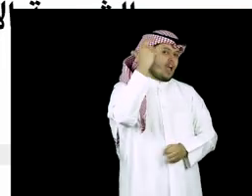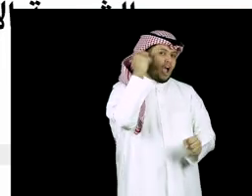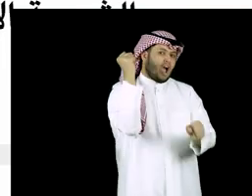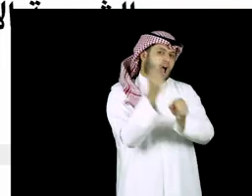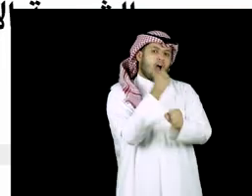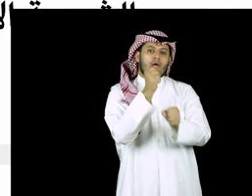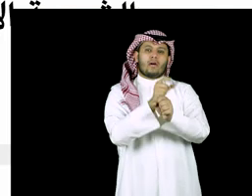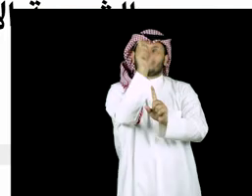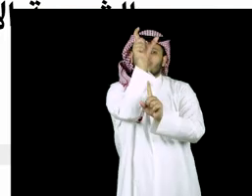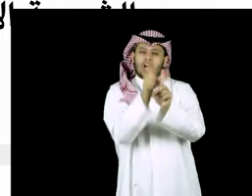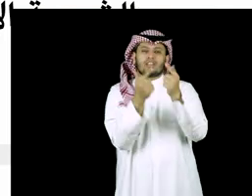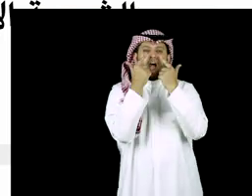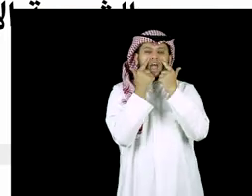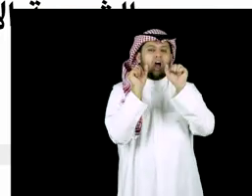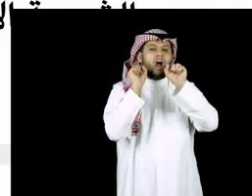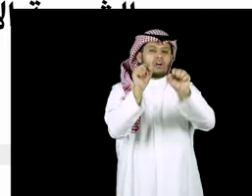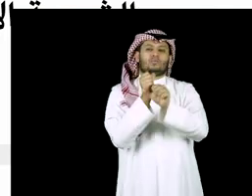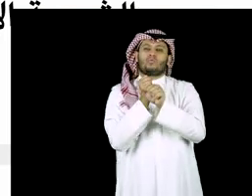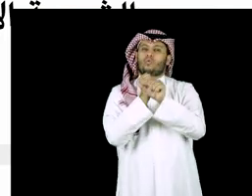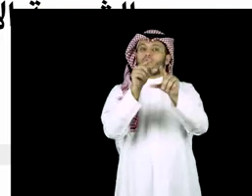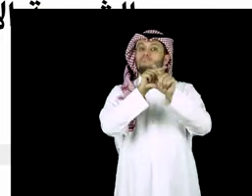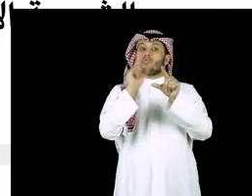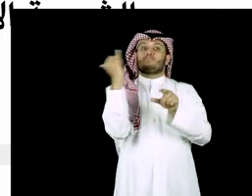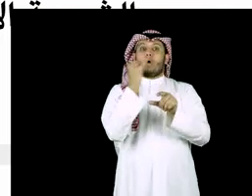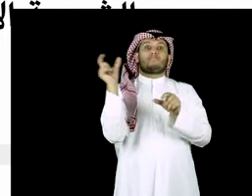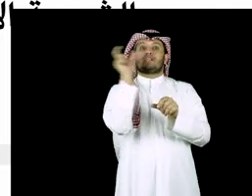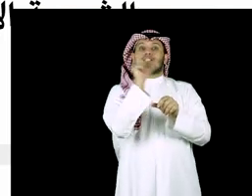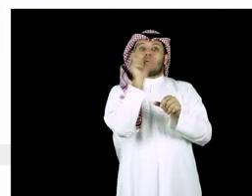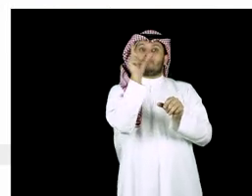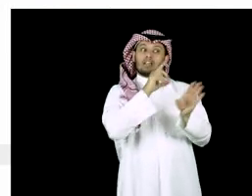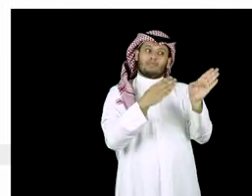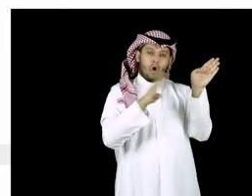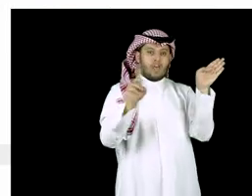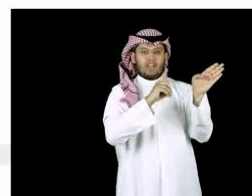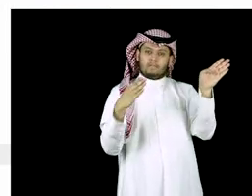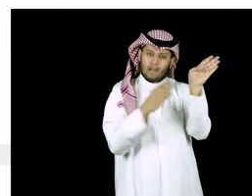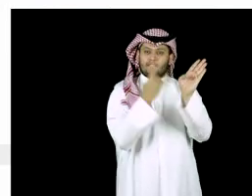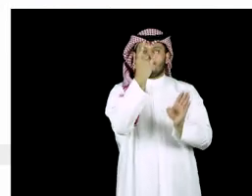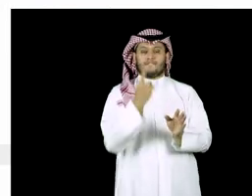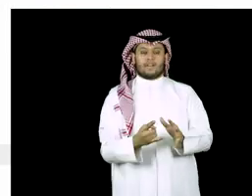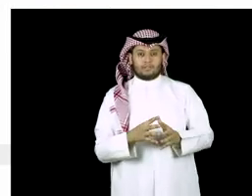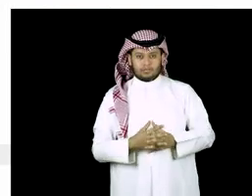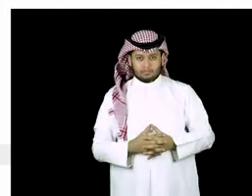في شؤونه كلها بما لا يخالف الشريعة الإسلامية.